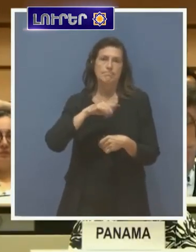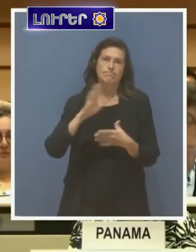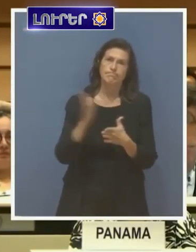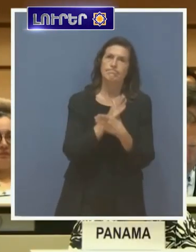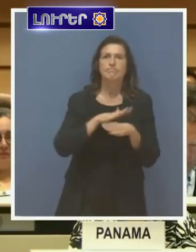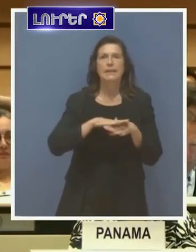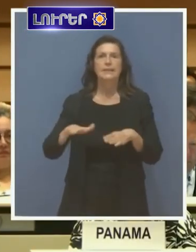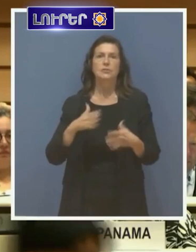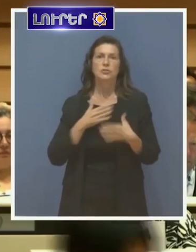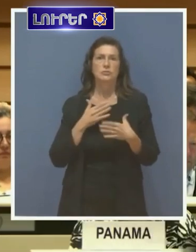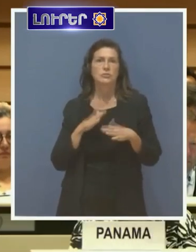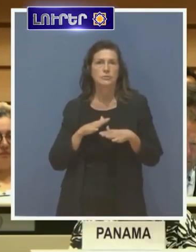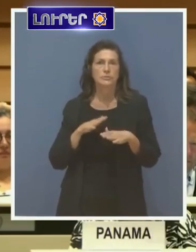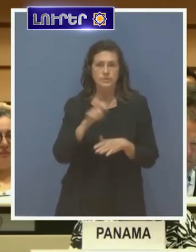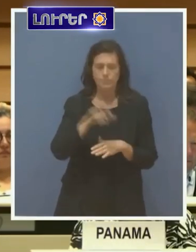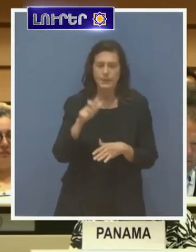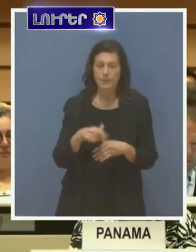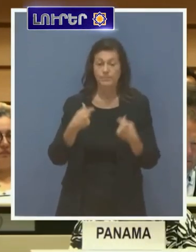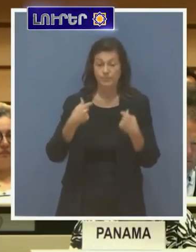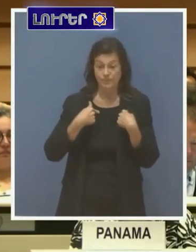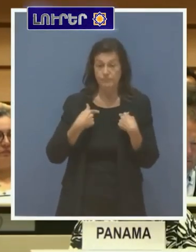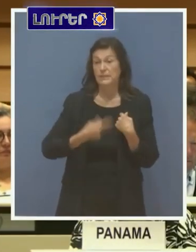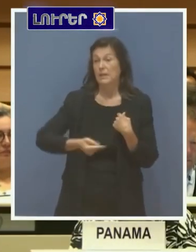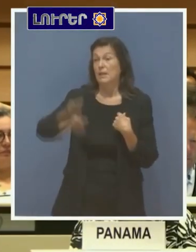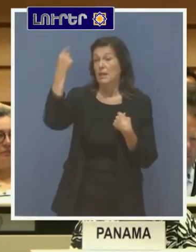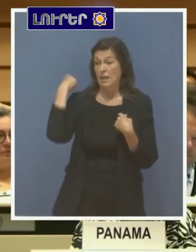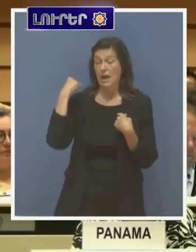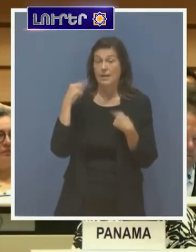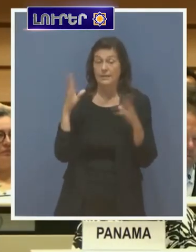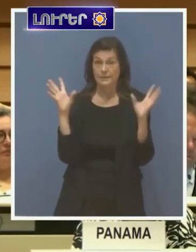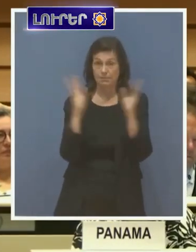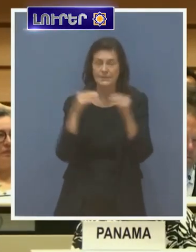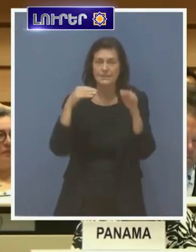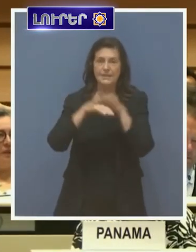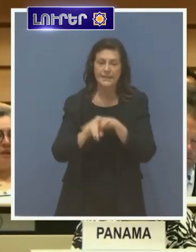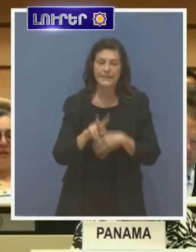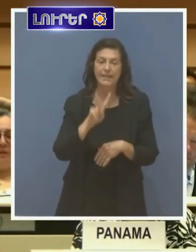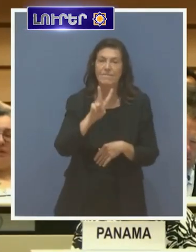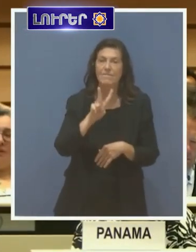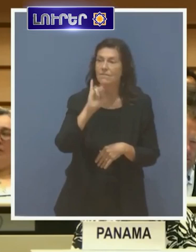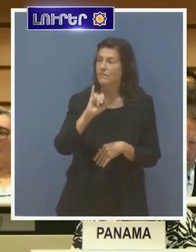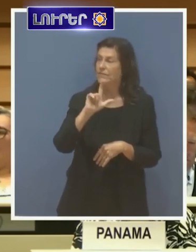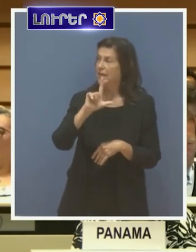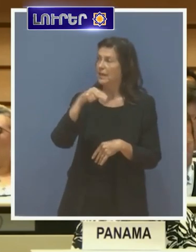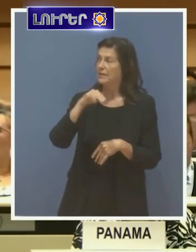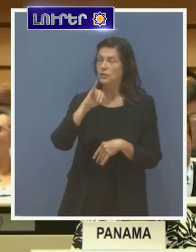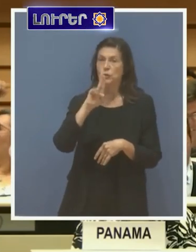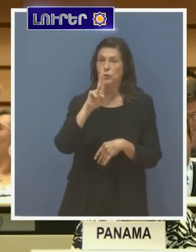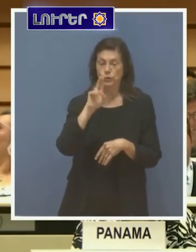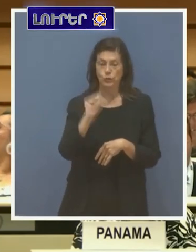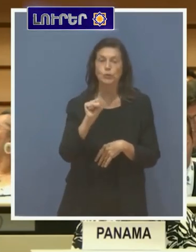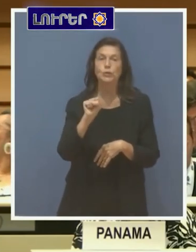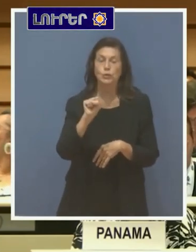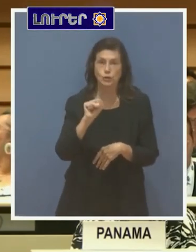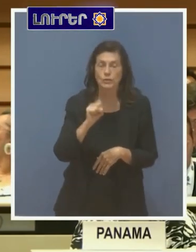այս անձնագիրի շարունակականությունն իրենց ինքնորոշումին իրավունքի, ուղղակի եւ քորձնական կիրառումին մեջ, մինչեւ